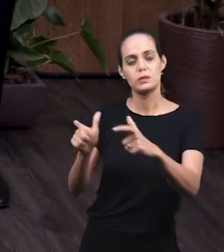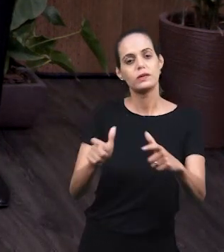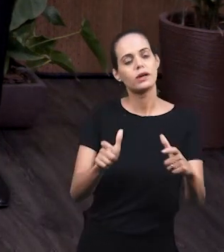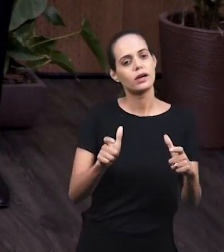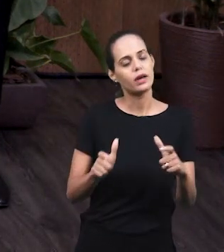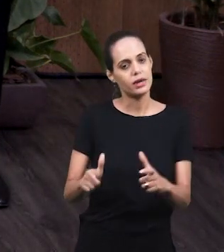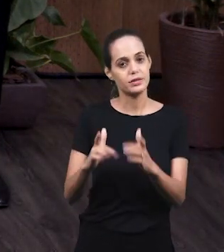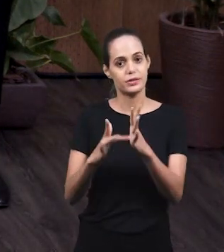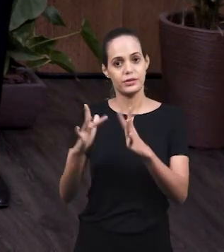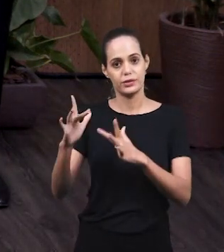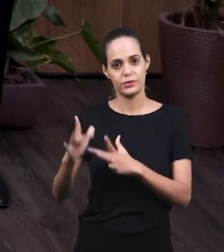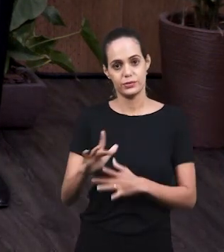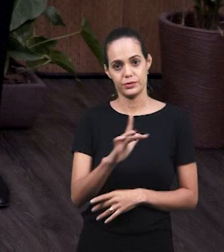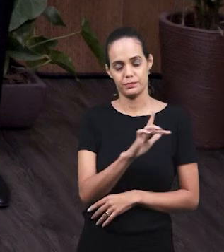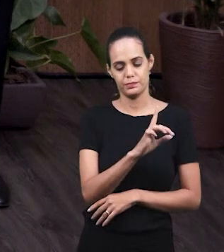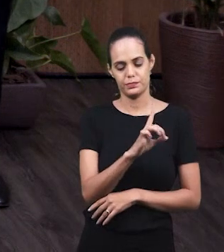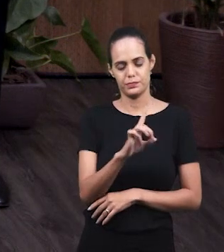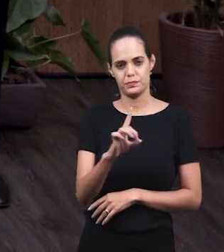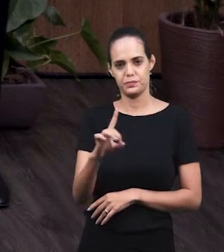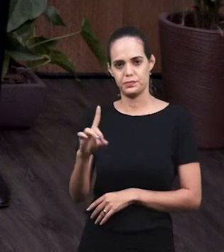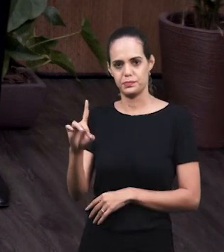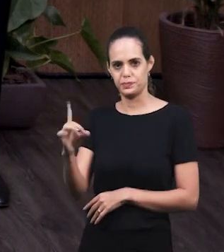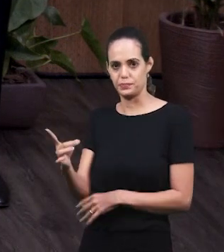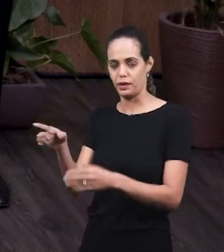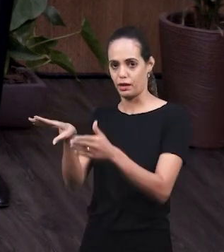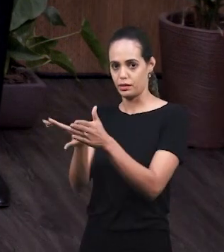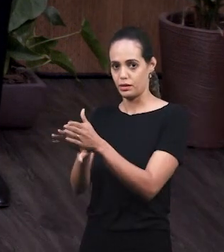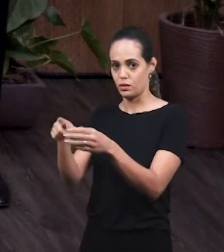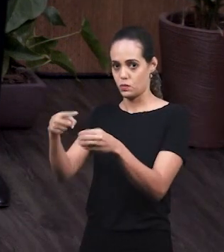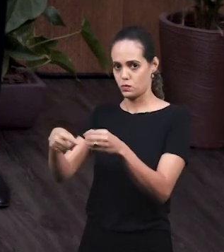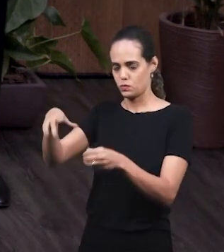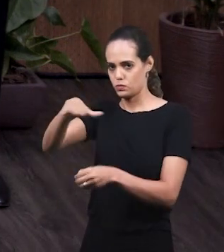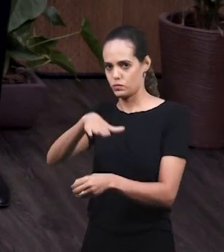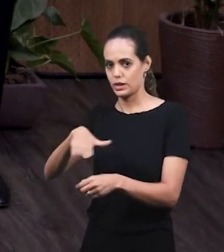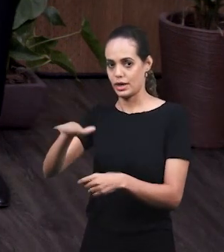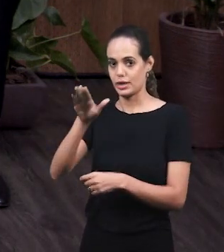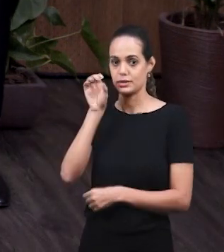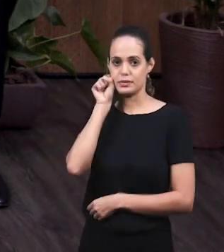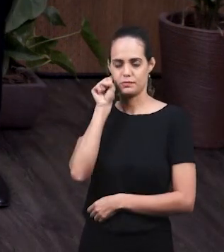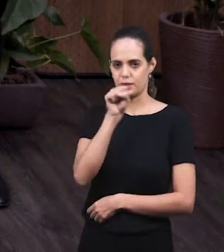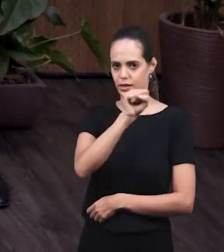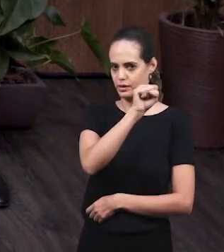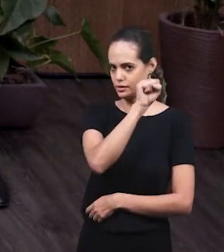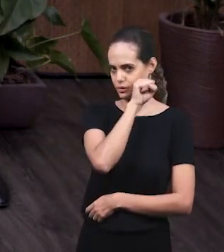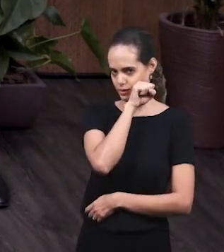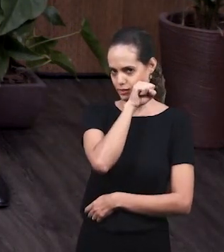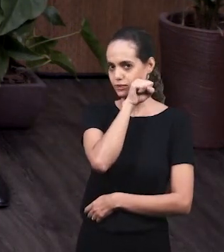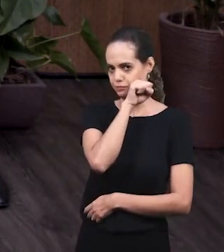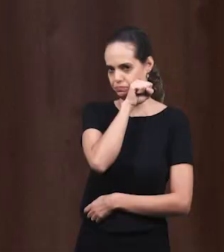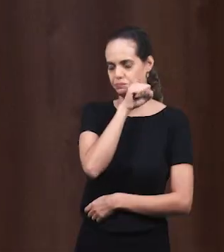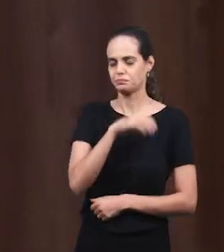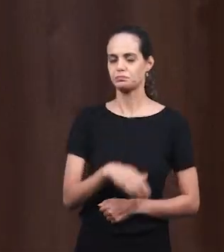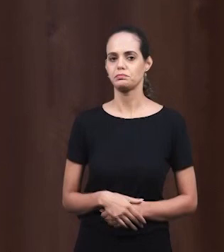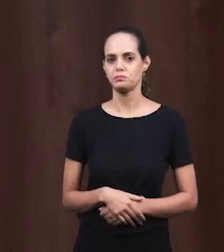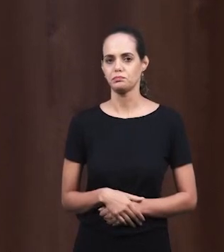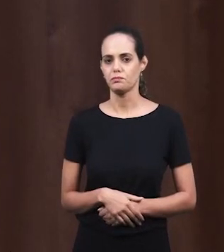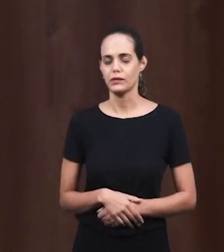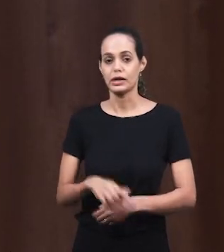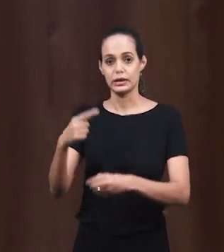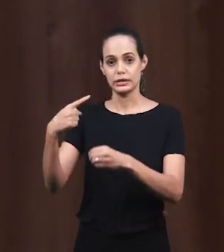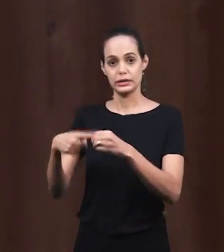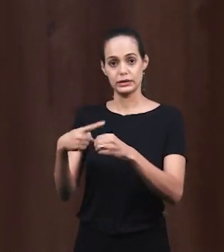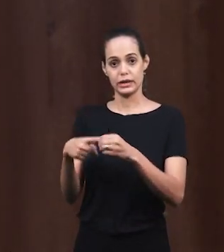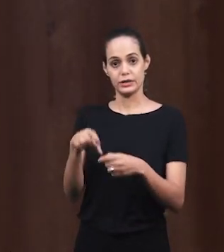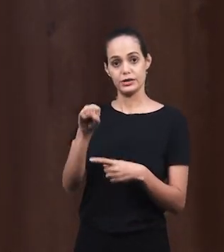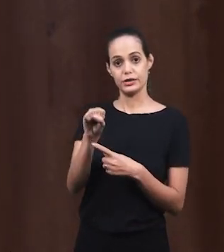le voyage du Seigneur Jésus à la région de Samarie, précisément à la ville